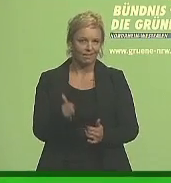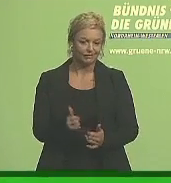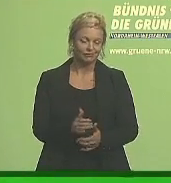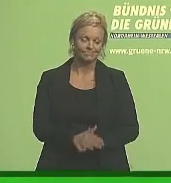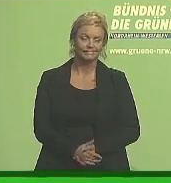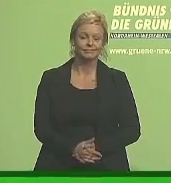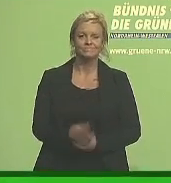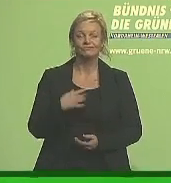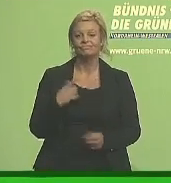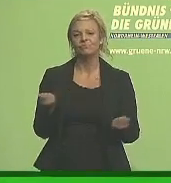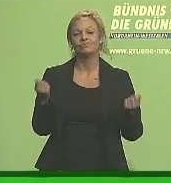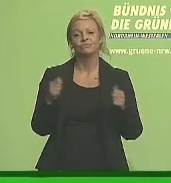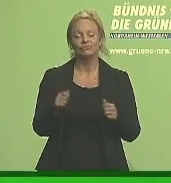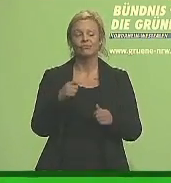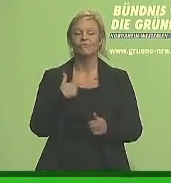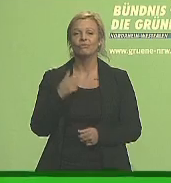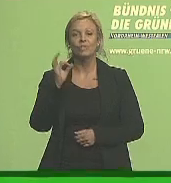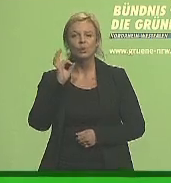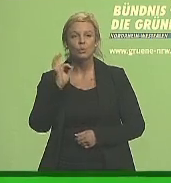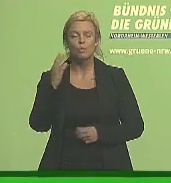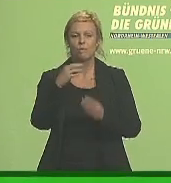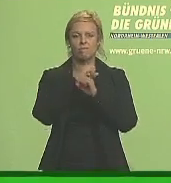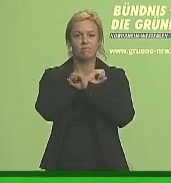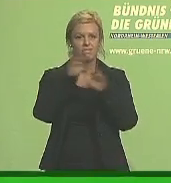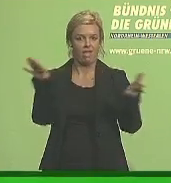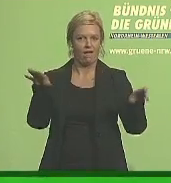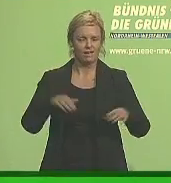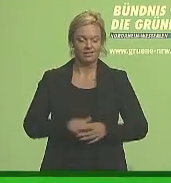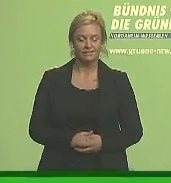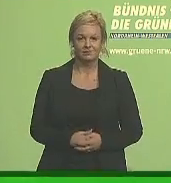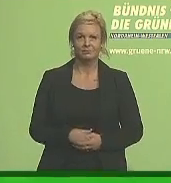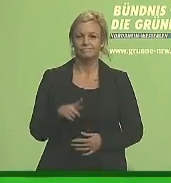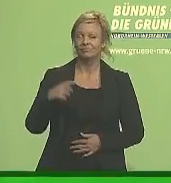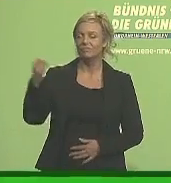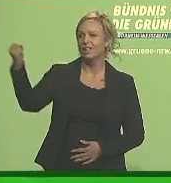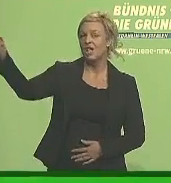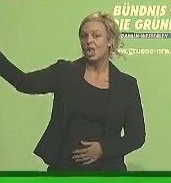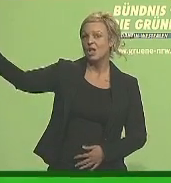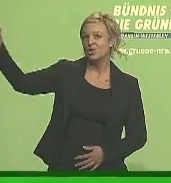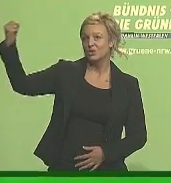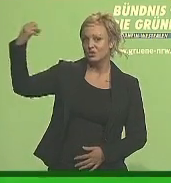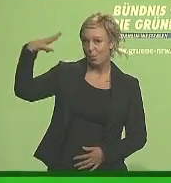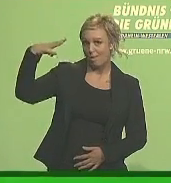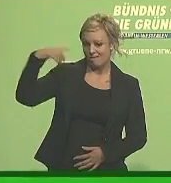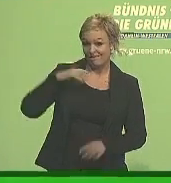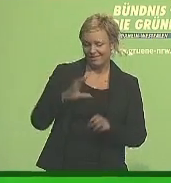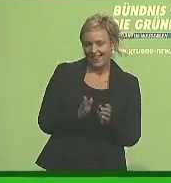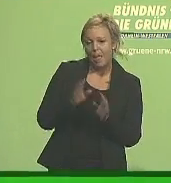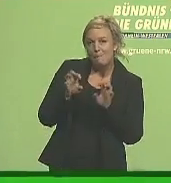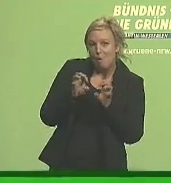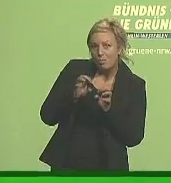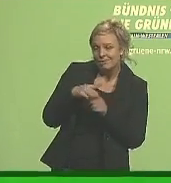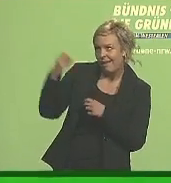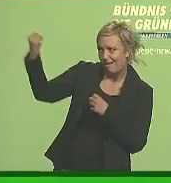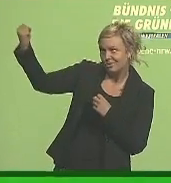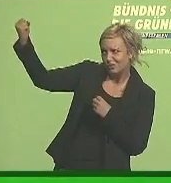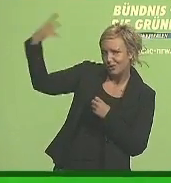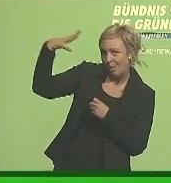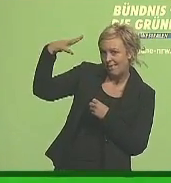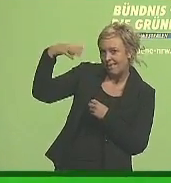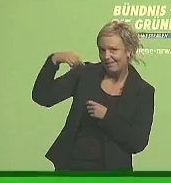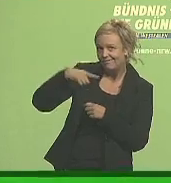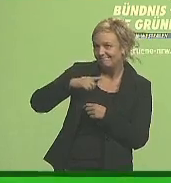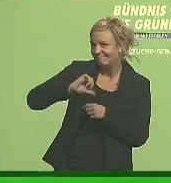Schluss einfach nur eine gute Nachricht mitbringen. Denn wenn Sonnenlicht auf die Gremlin-Monster trifft, dann können die gar nicht